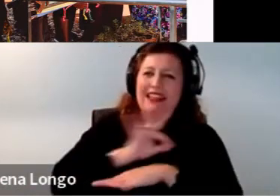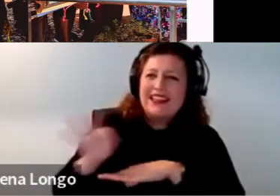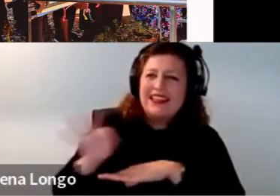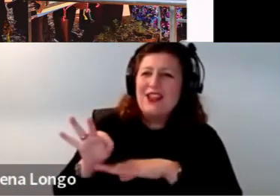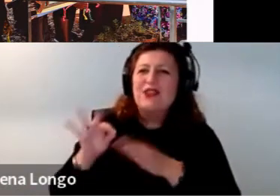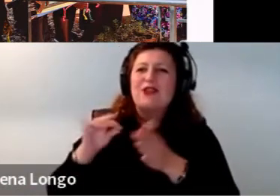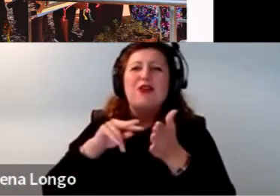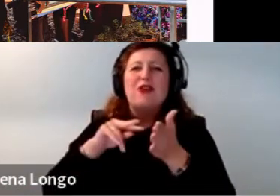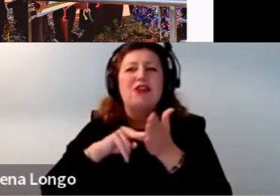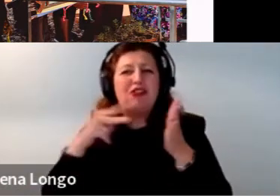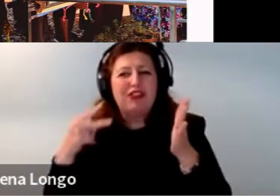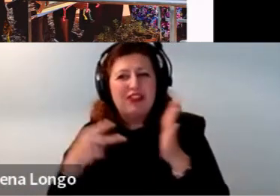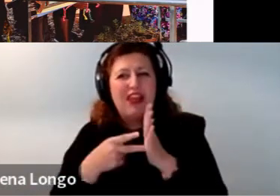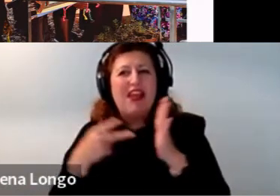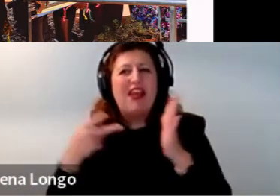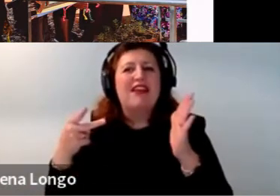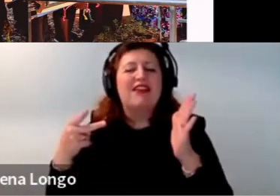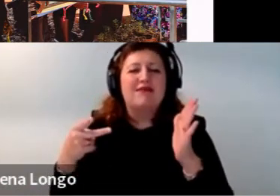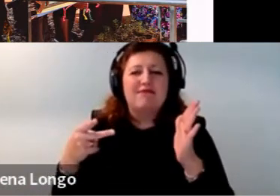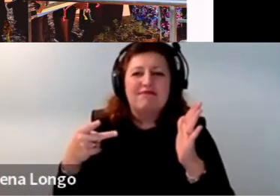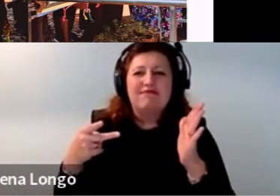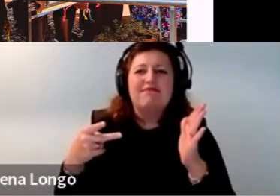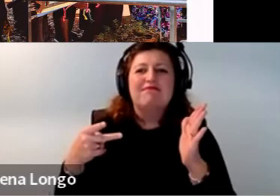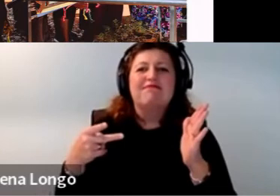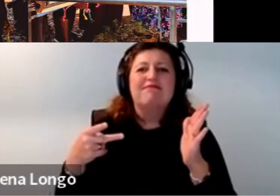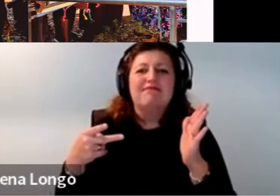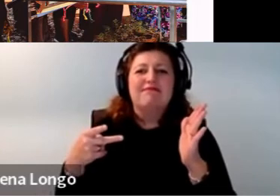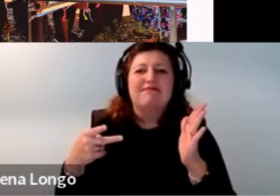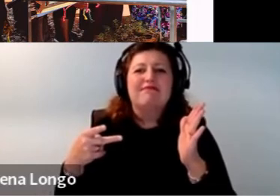ingegneri assolutamente